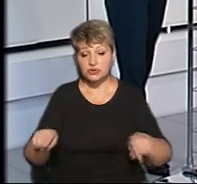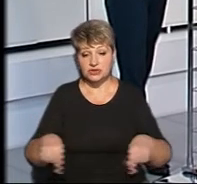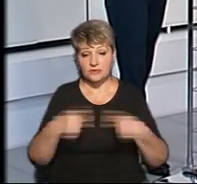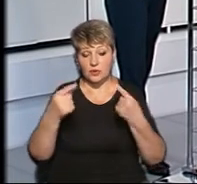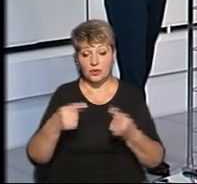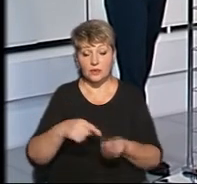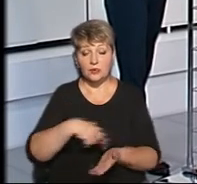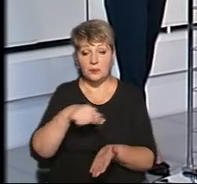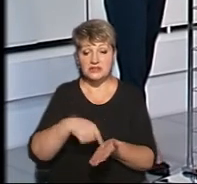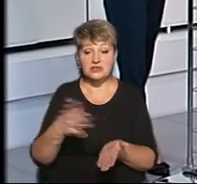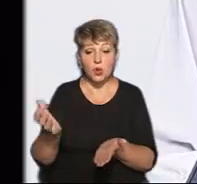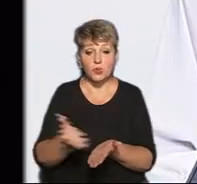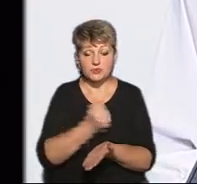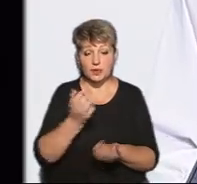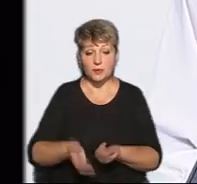міста успіху.